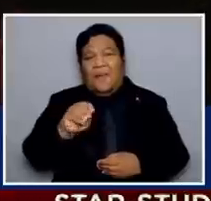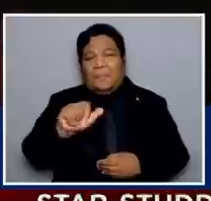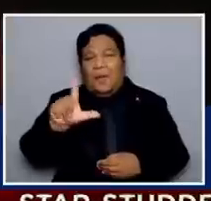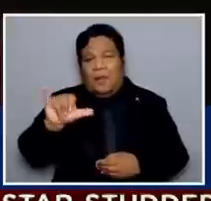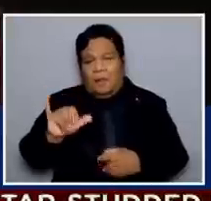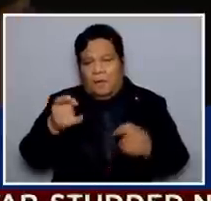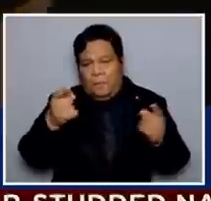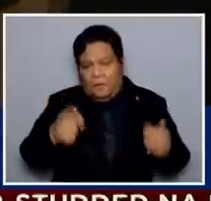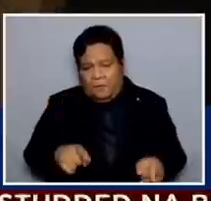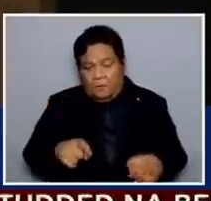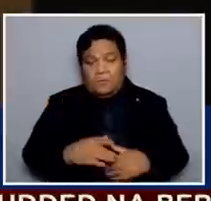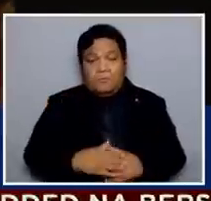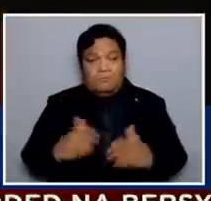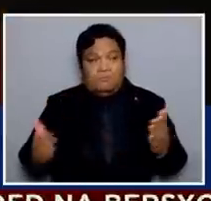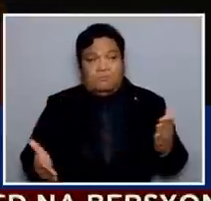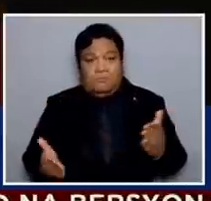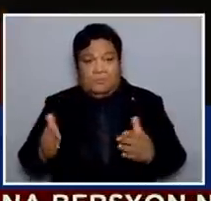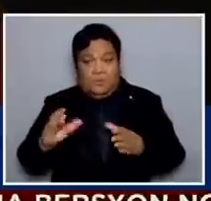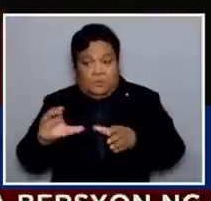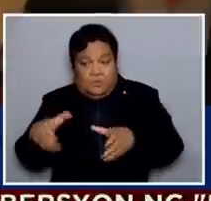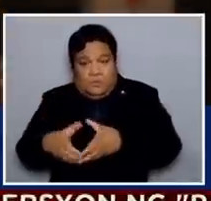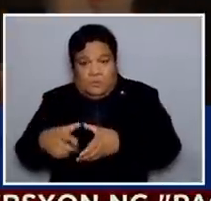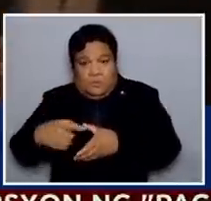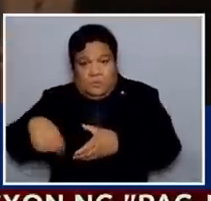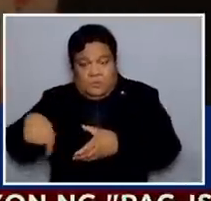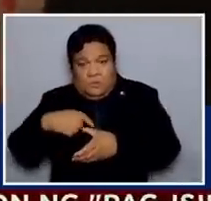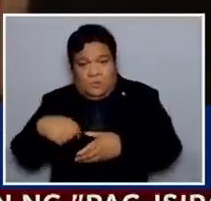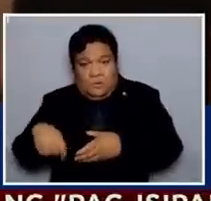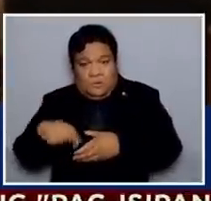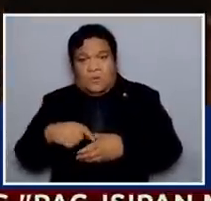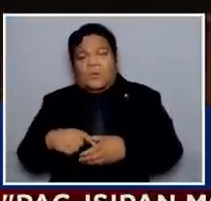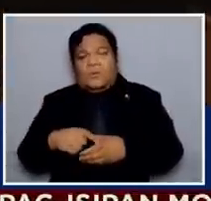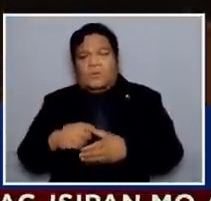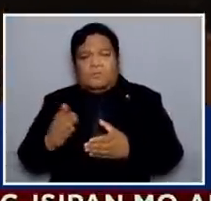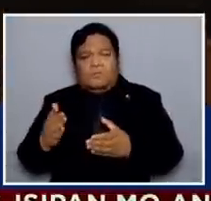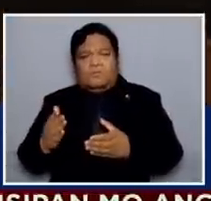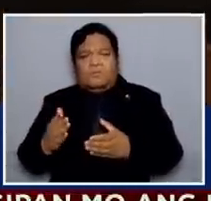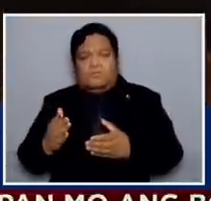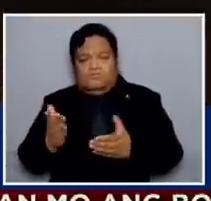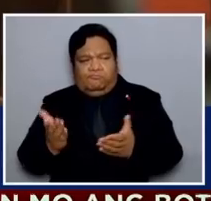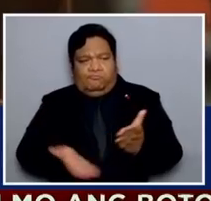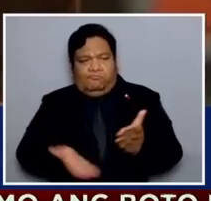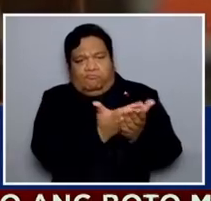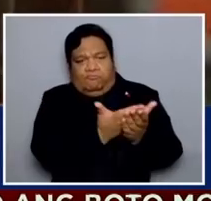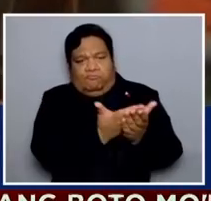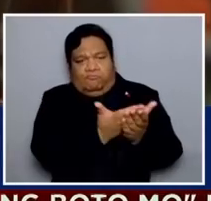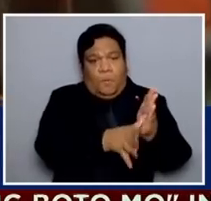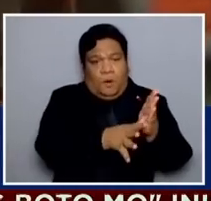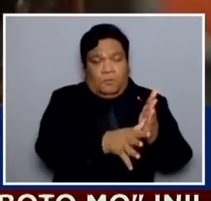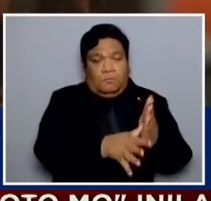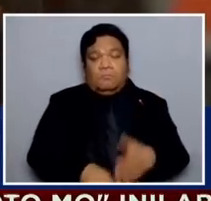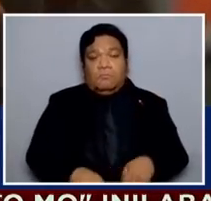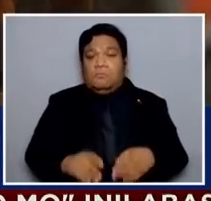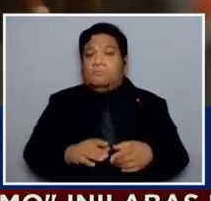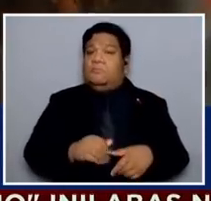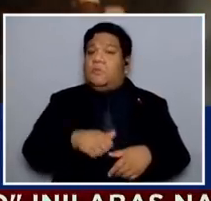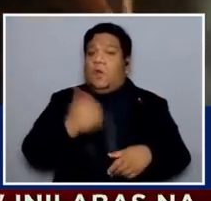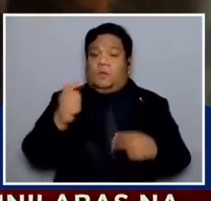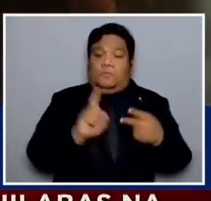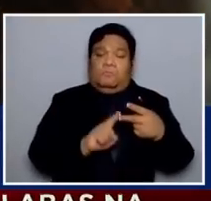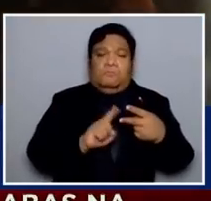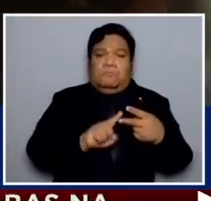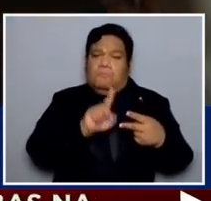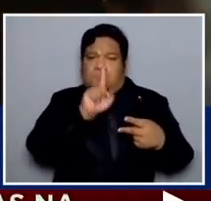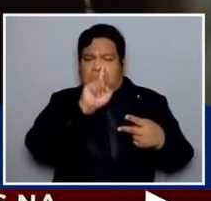reklamo ng koalisyon Novaleño kontra korupsyon. Hindi po naman dinetalye ni Garcia ang isa pang reklamo ng